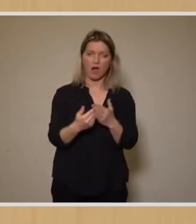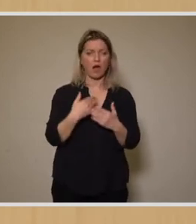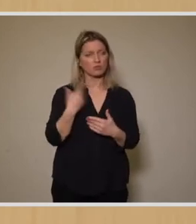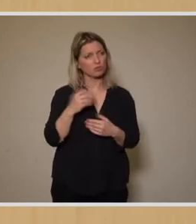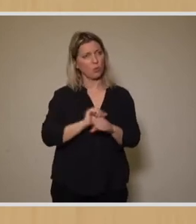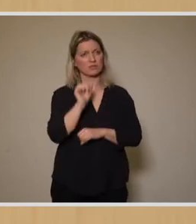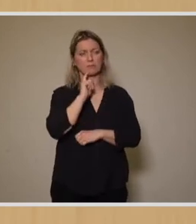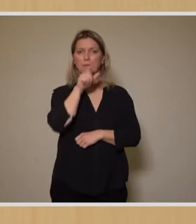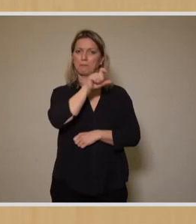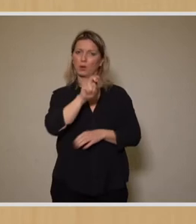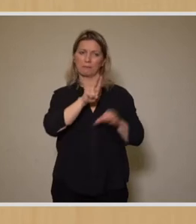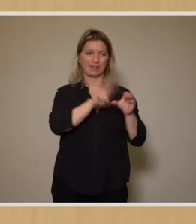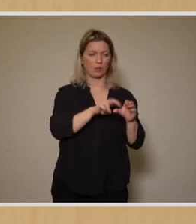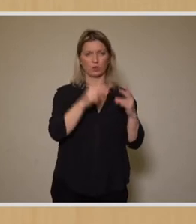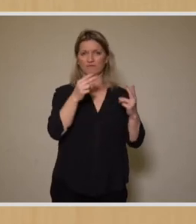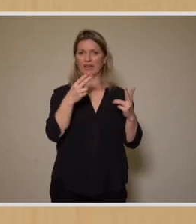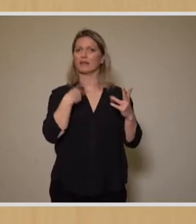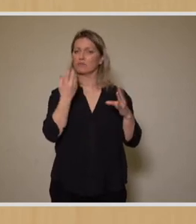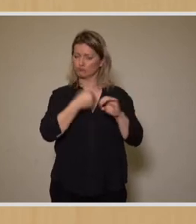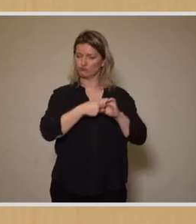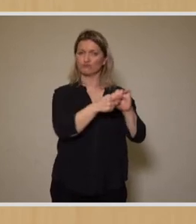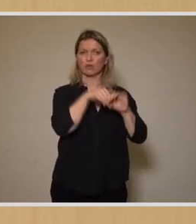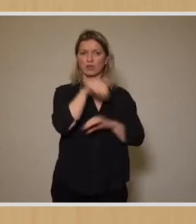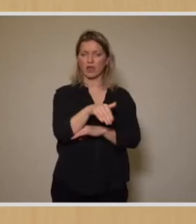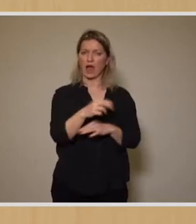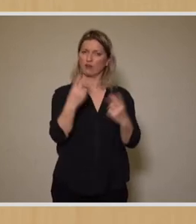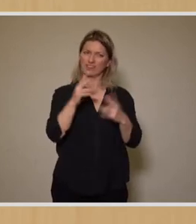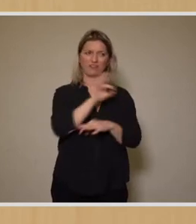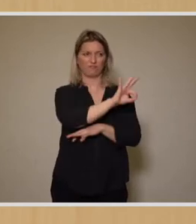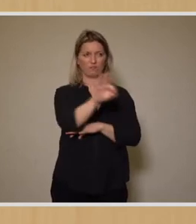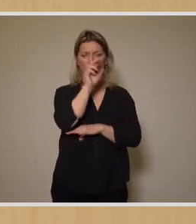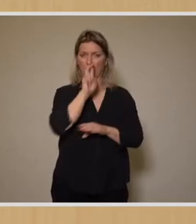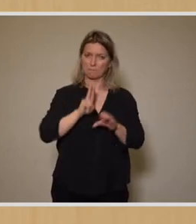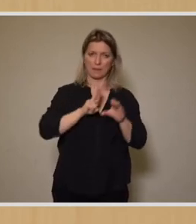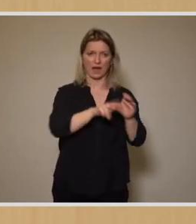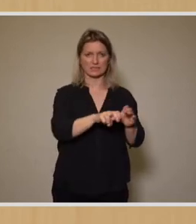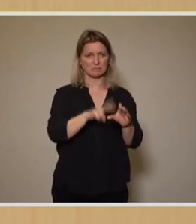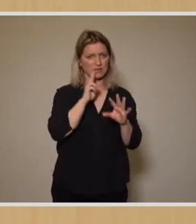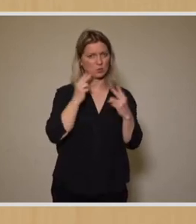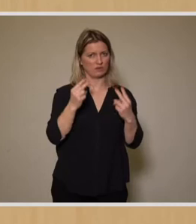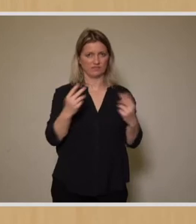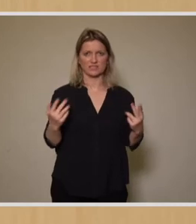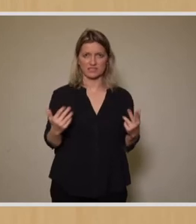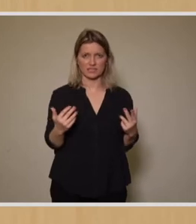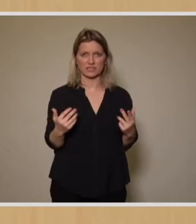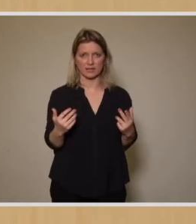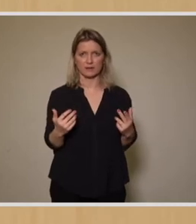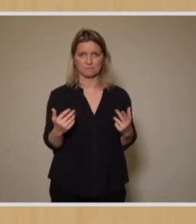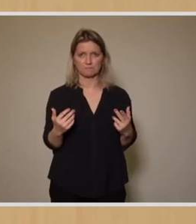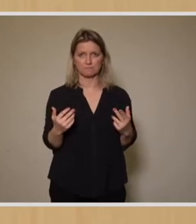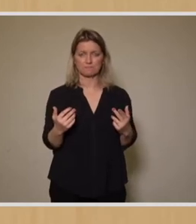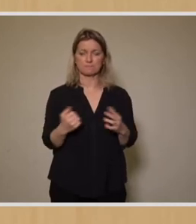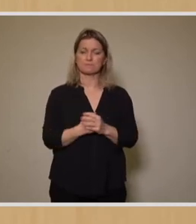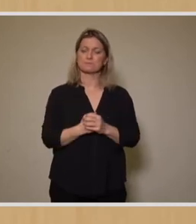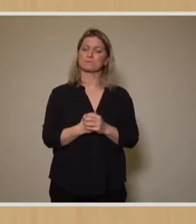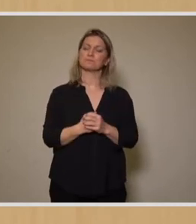finden, Bürgerbeteiligung ist wichtig. Ich habe es vorhin schon gesagt, Partizipation ist unheimlich wichtig und ich kann Ihnen